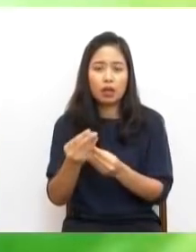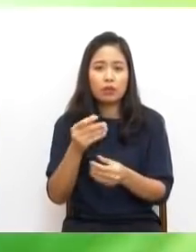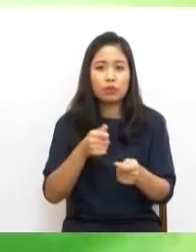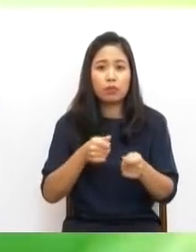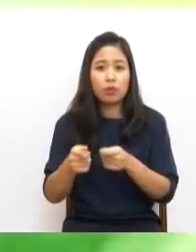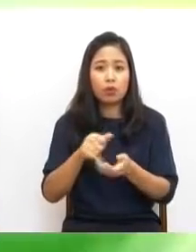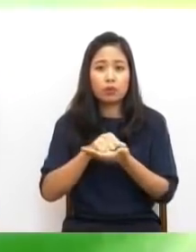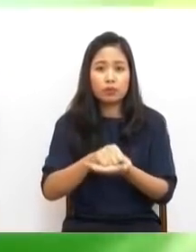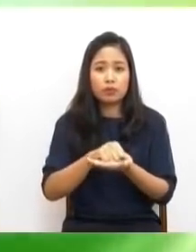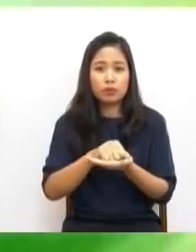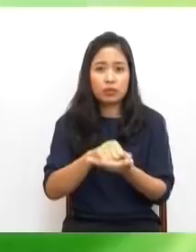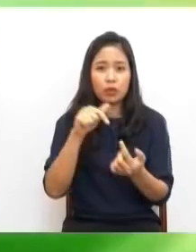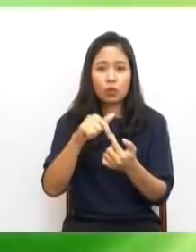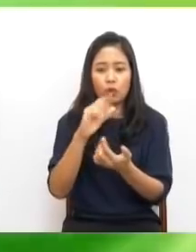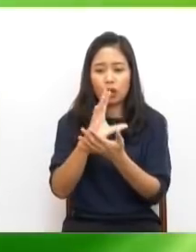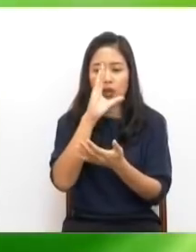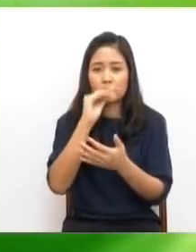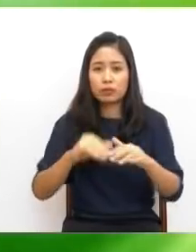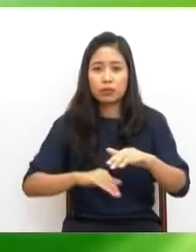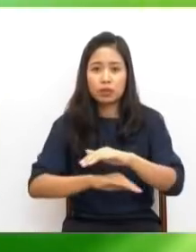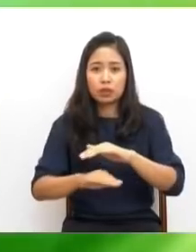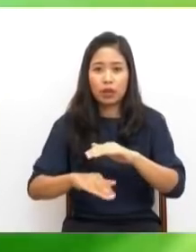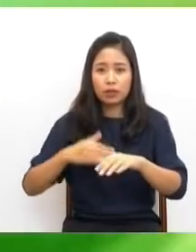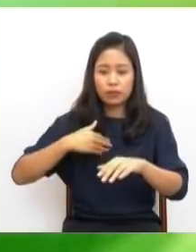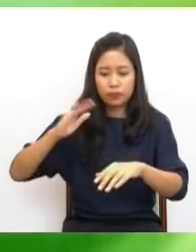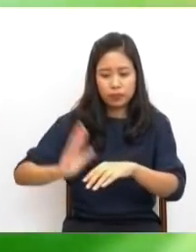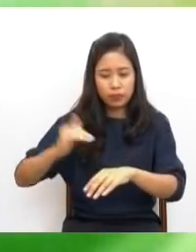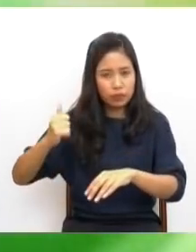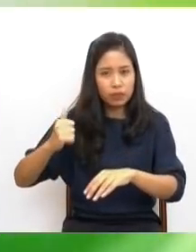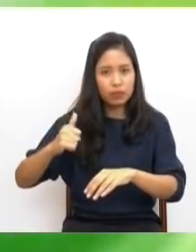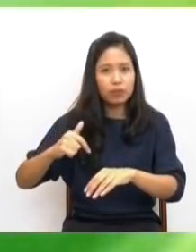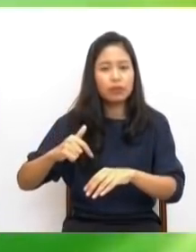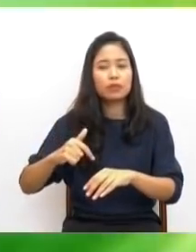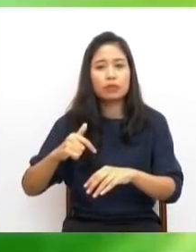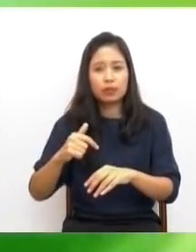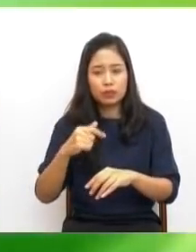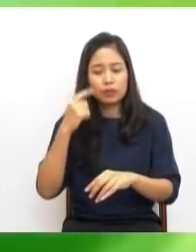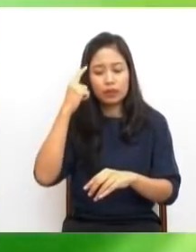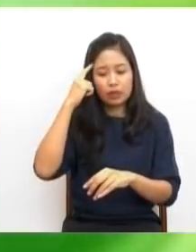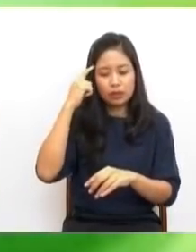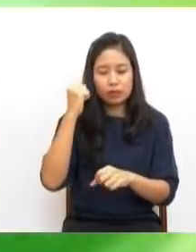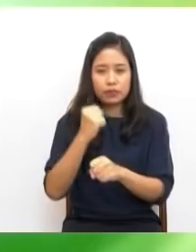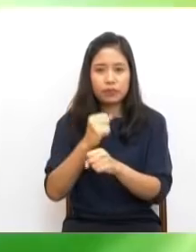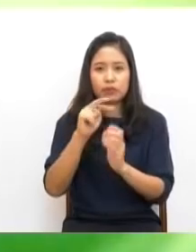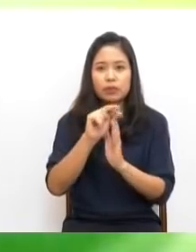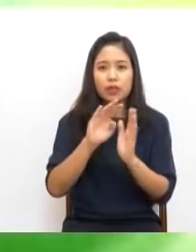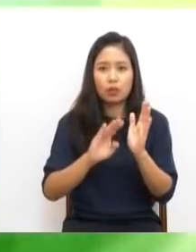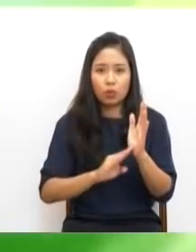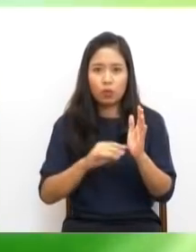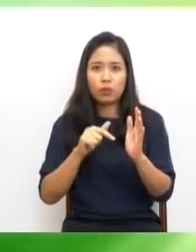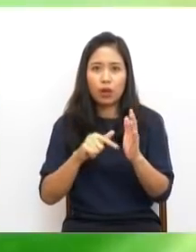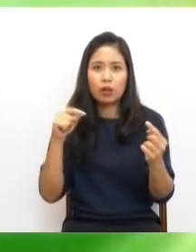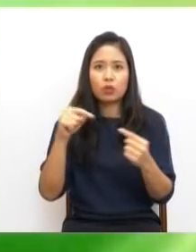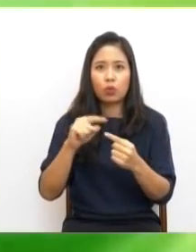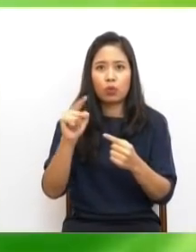ทางการศึกษาขั้นพื้นฐานเนี่ยมีคุณภาพและมีประสิทธิภาพเนี่ยท่านรัฐมนตรีก็มีนโยบายว่าเราจะสร้างโรงเรียน